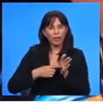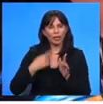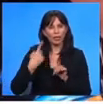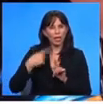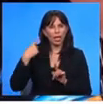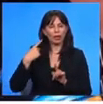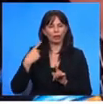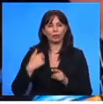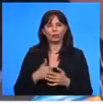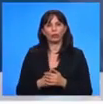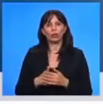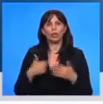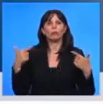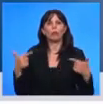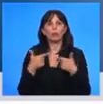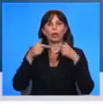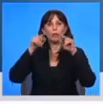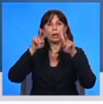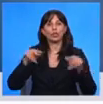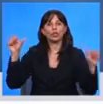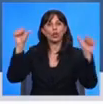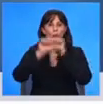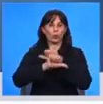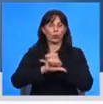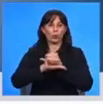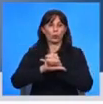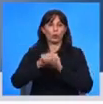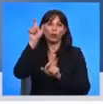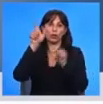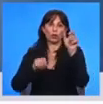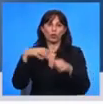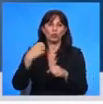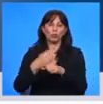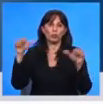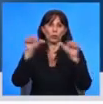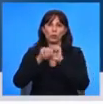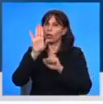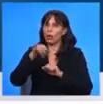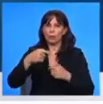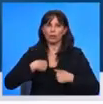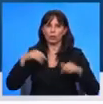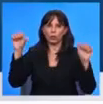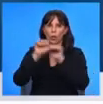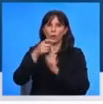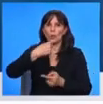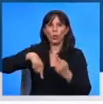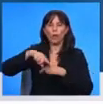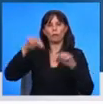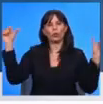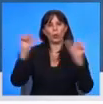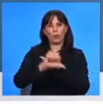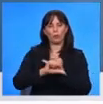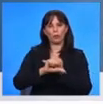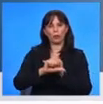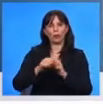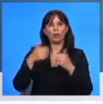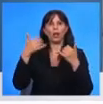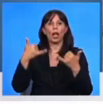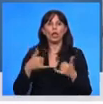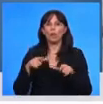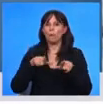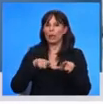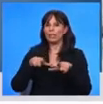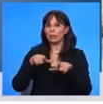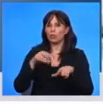הנקודה. במלחמה יש טעויות, בכלל, לאנשים עושים טעויות, גם אני טועה, כולם טועים. ואני היום המצפן שלי הוא רק